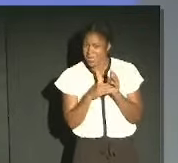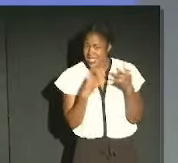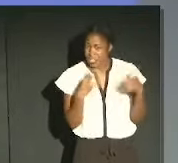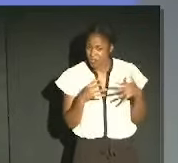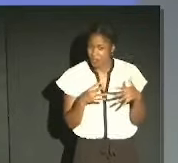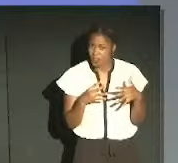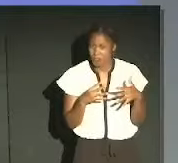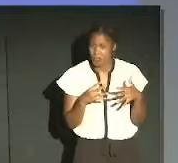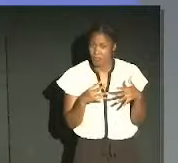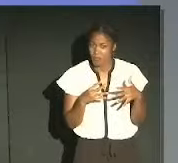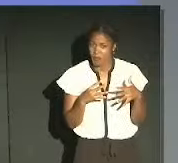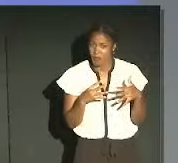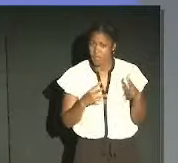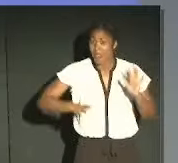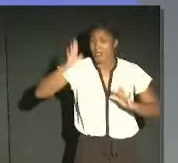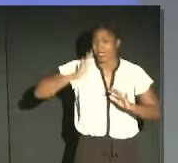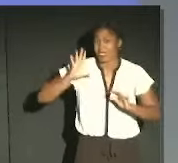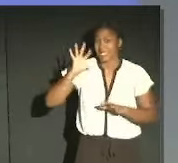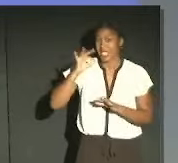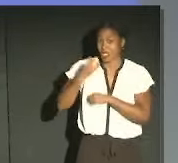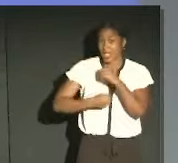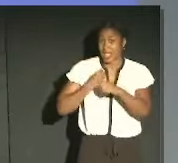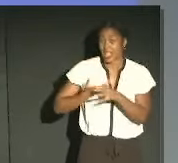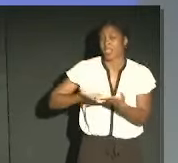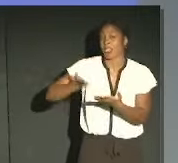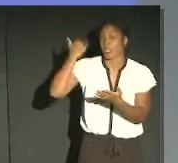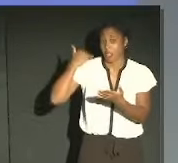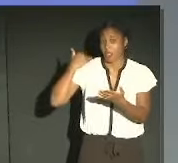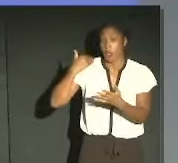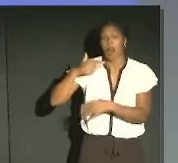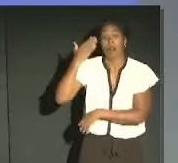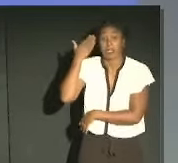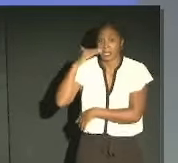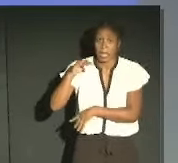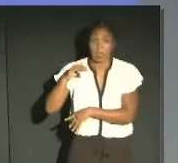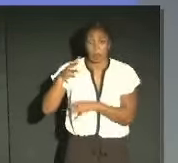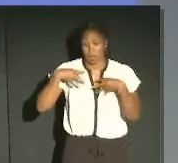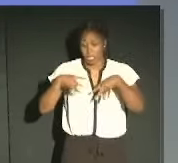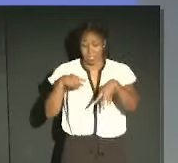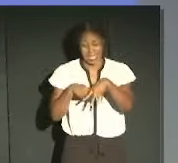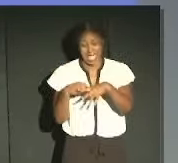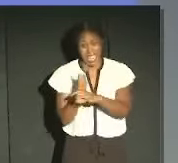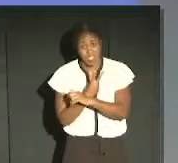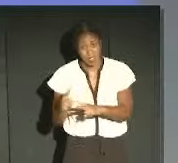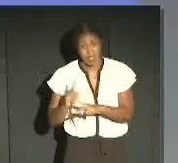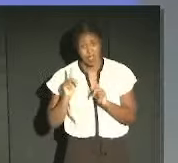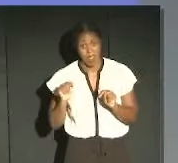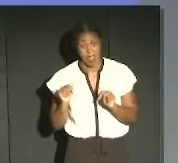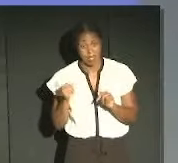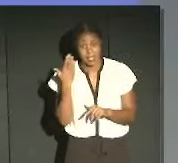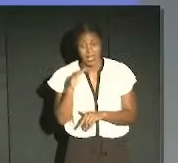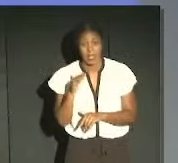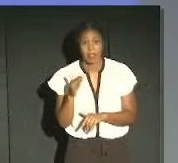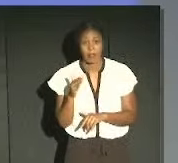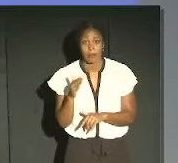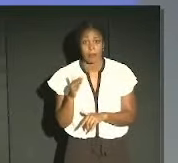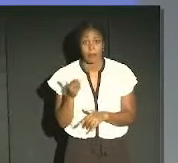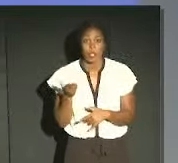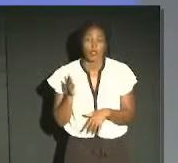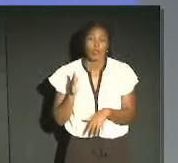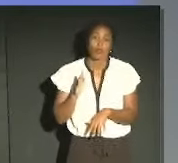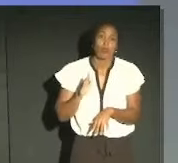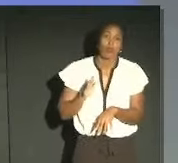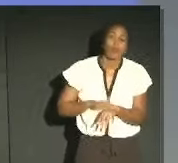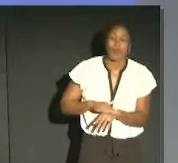ans après que l'on sache que le chord descones était dangereux la réalité c'est qu'il ne veut pas